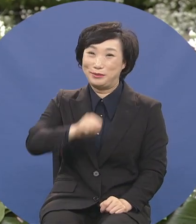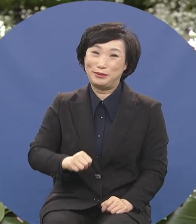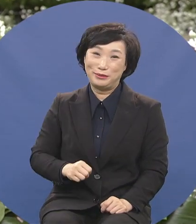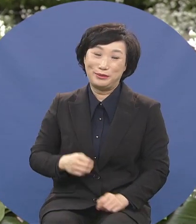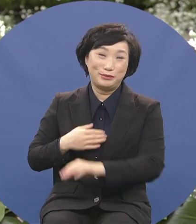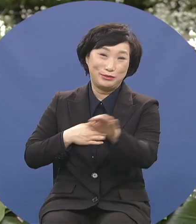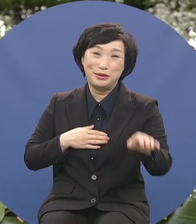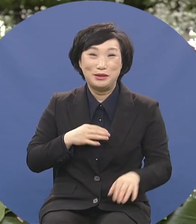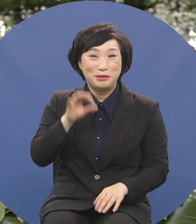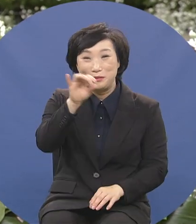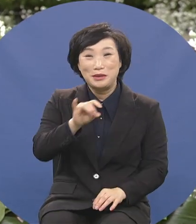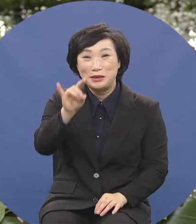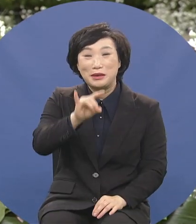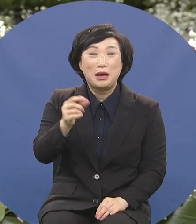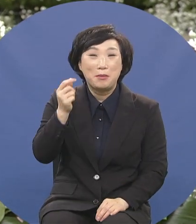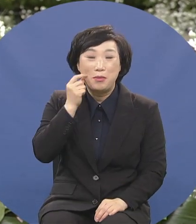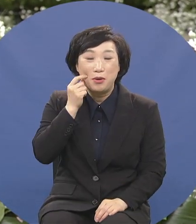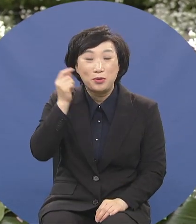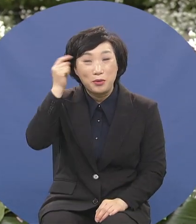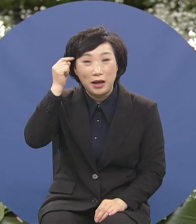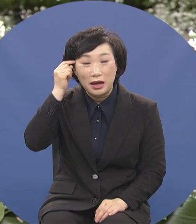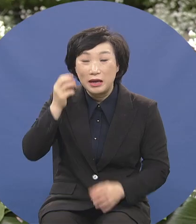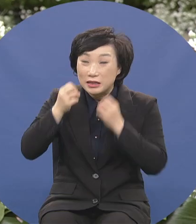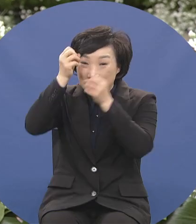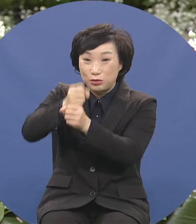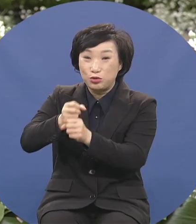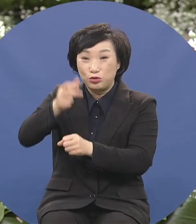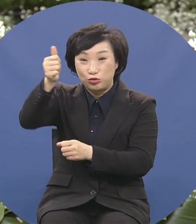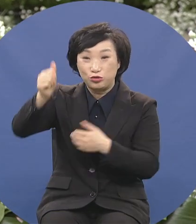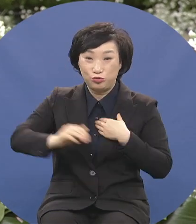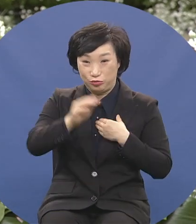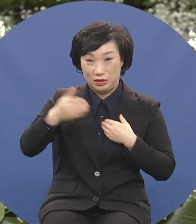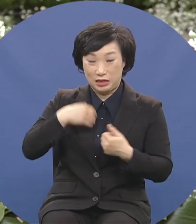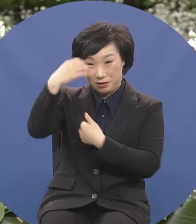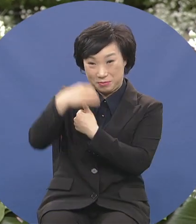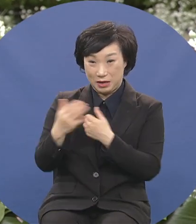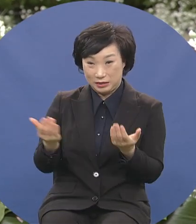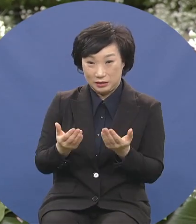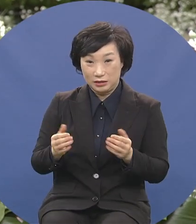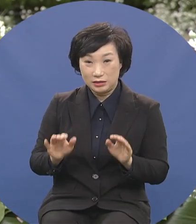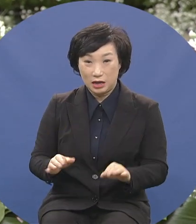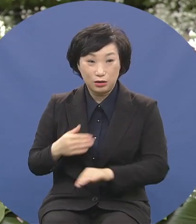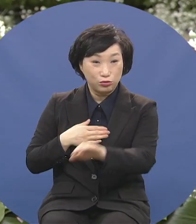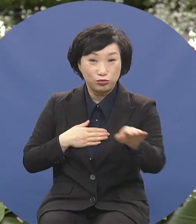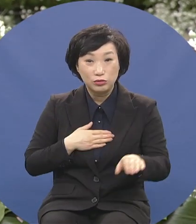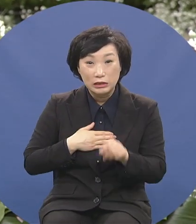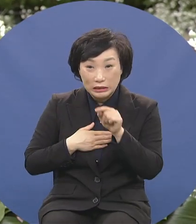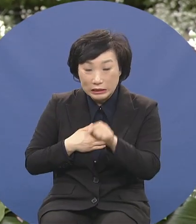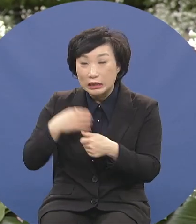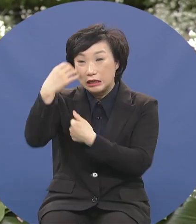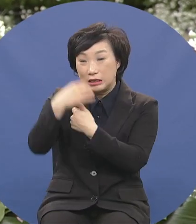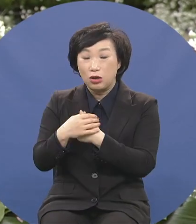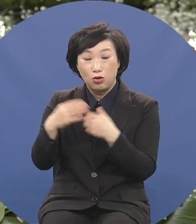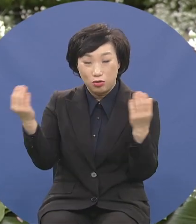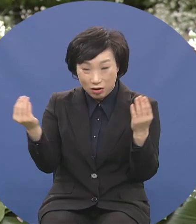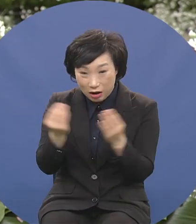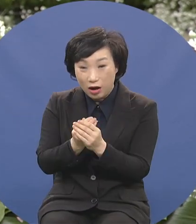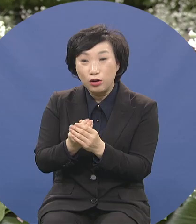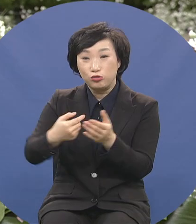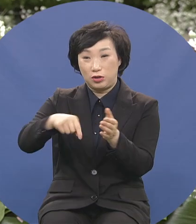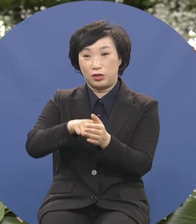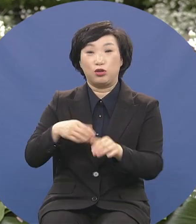것은 창조자가 피조물에게 주신 것이기 때문에 그 사명을 완수하기